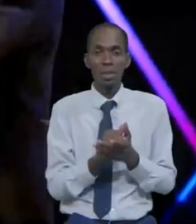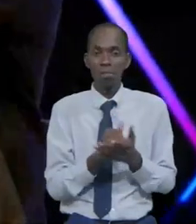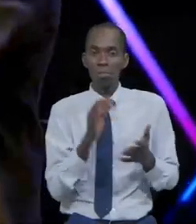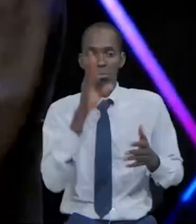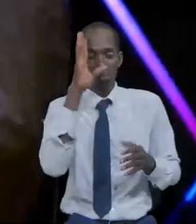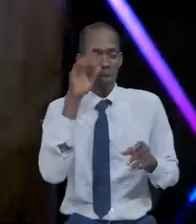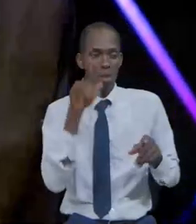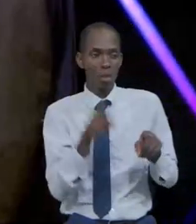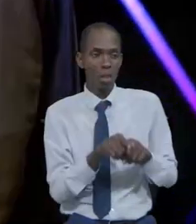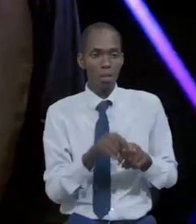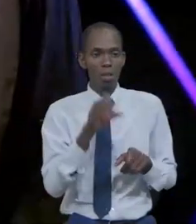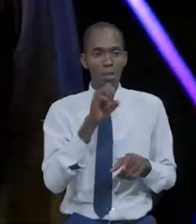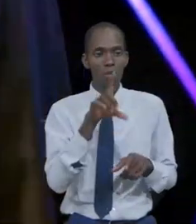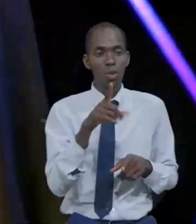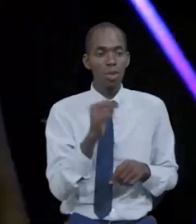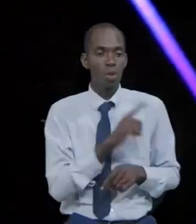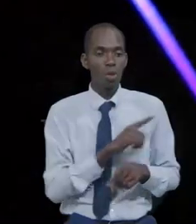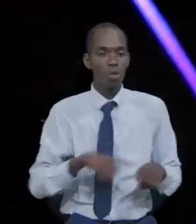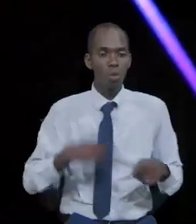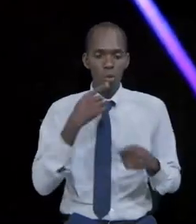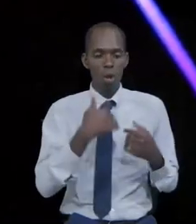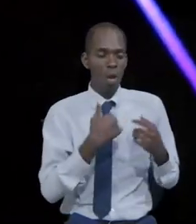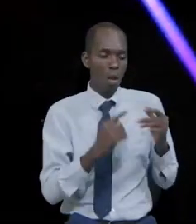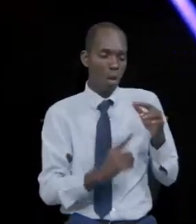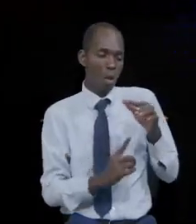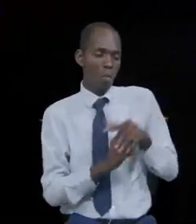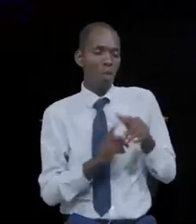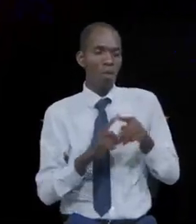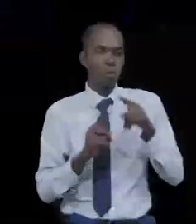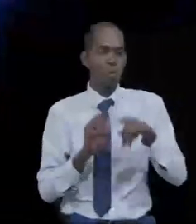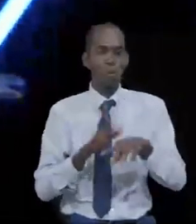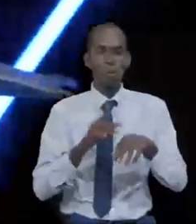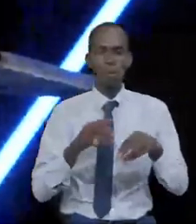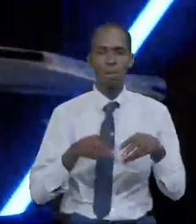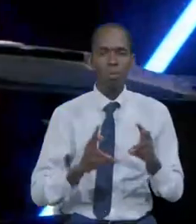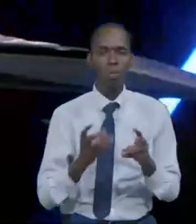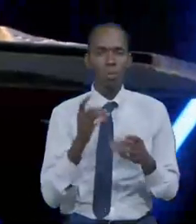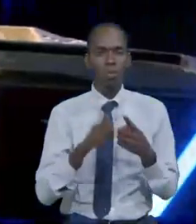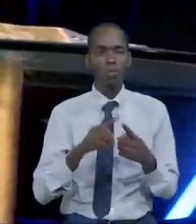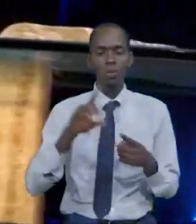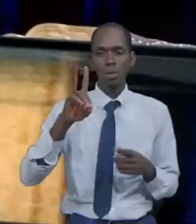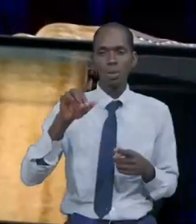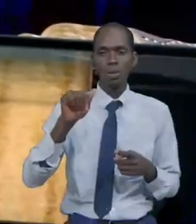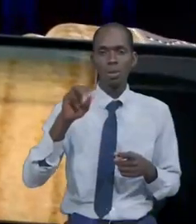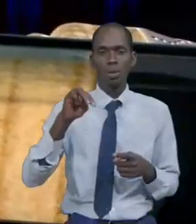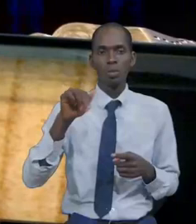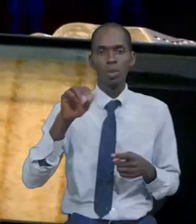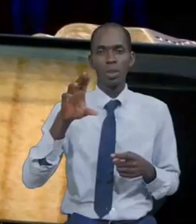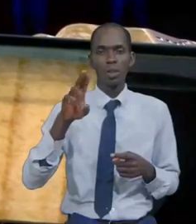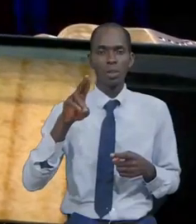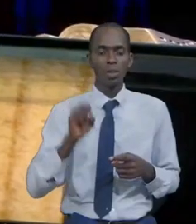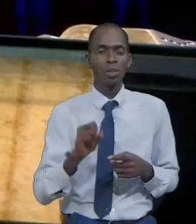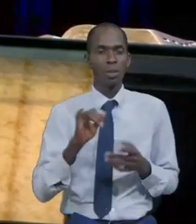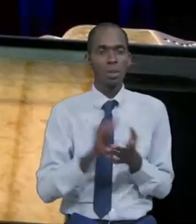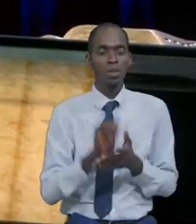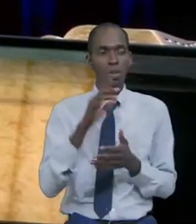frère Saul, le Seigneur qui était apparu sur la route de Damas, m'a envoyé vers toi, que tes yeux s'ouvrent,